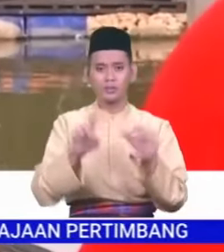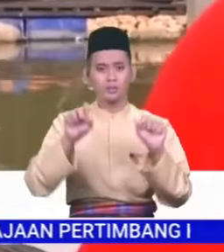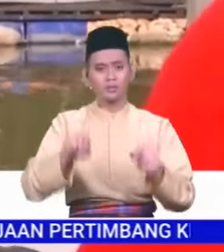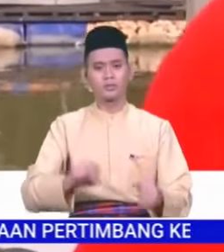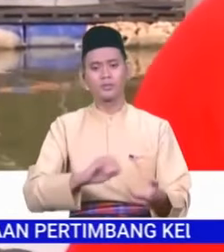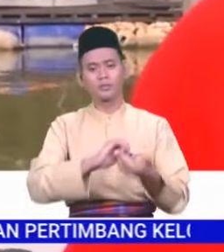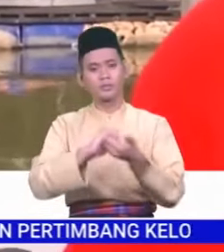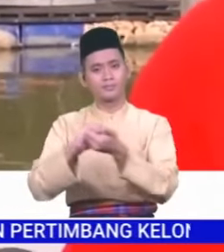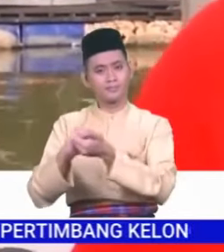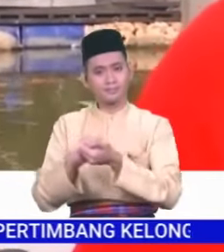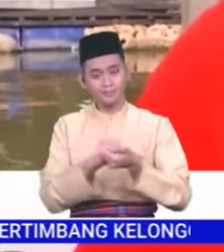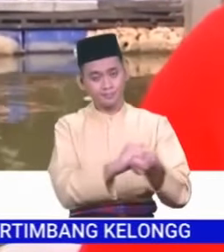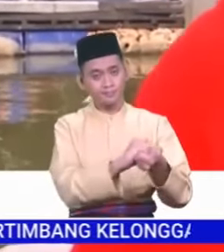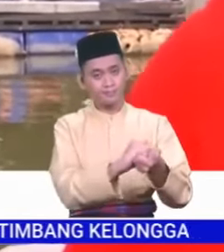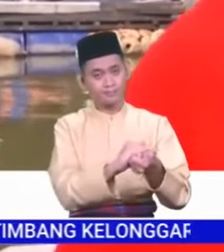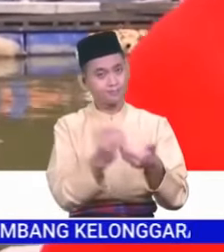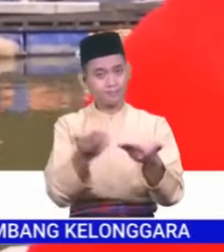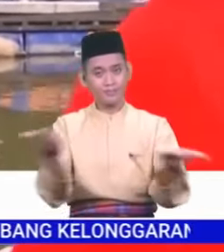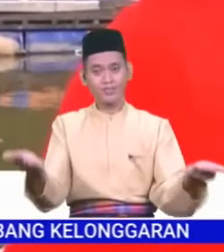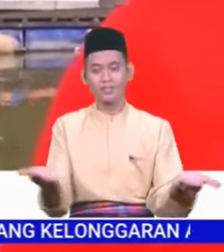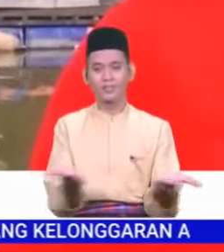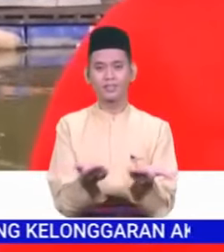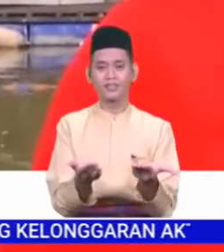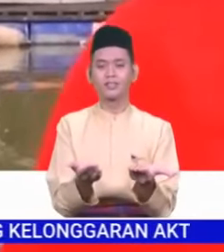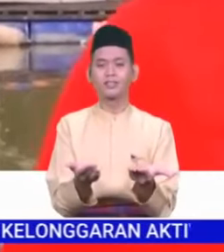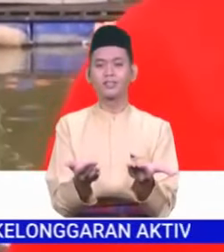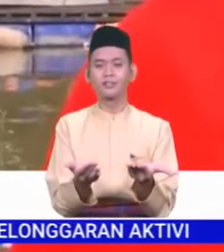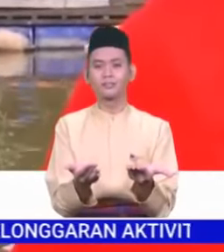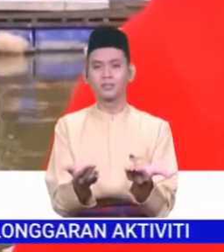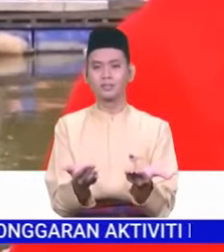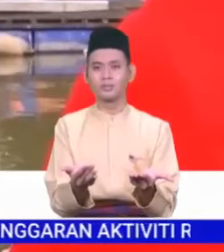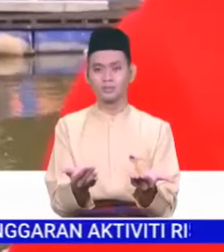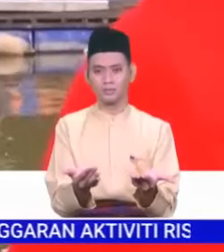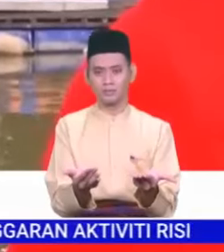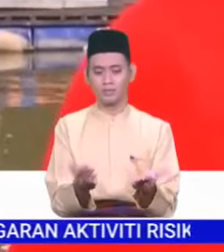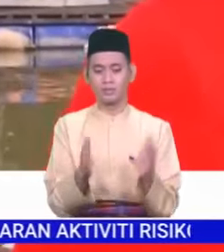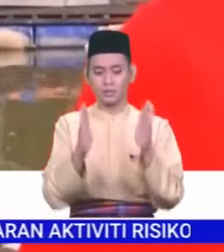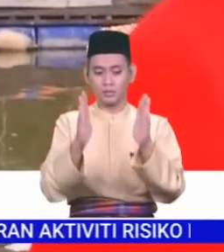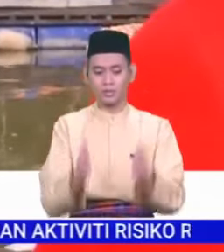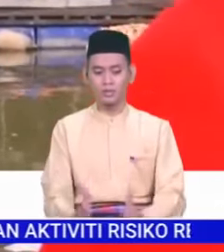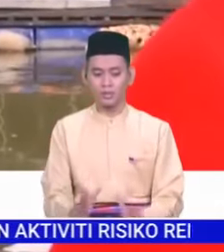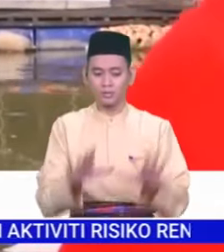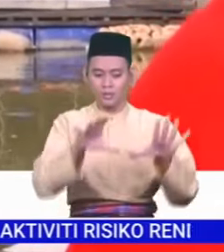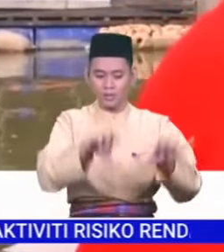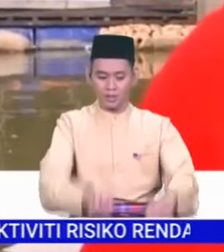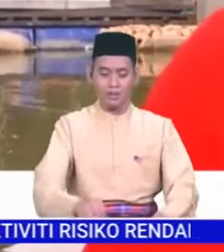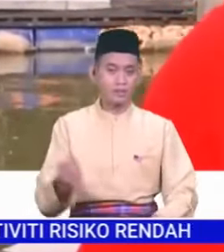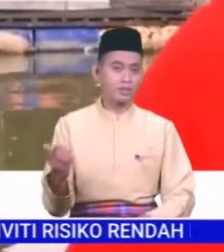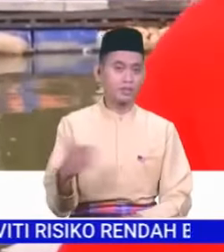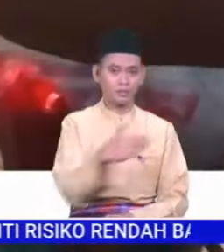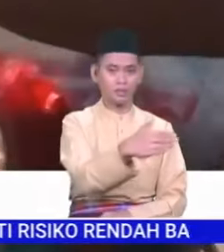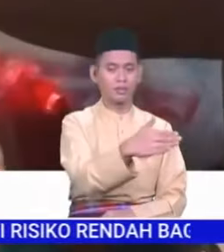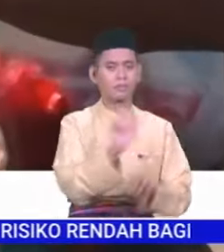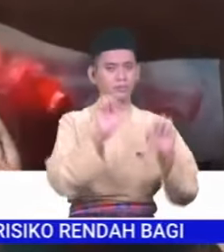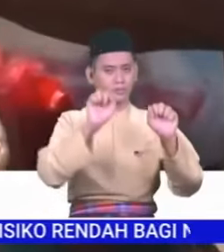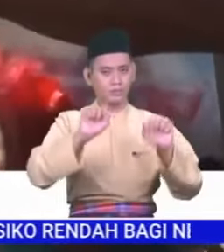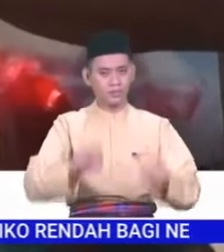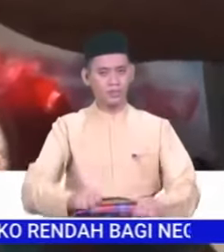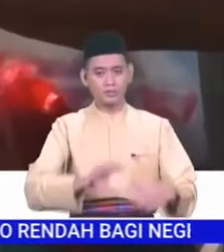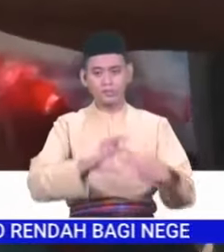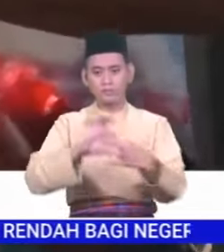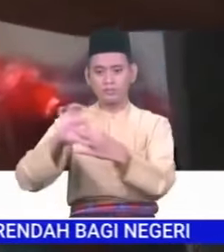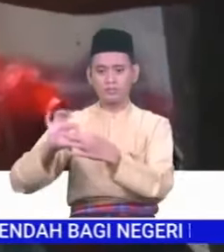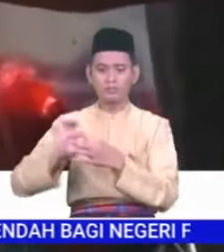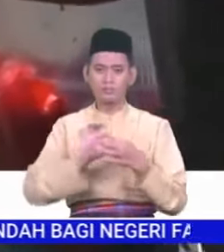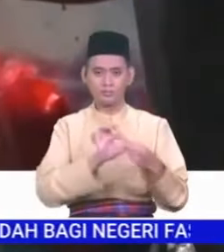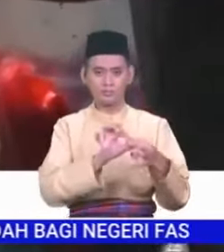kesatuan tapi satu sama lain keji sama Adira pair akan silaturahim ah ah